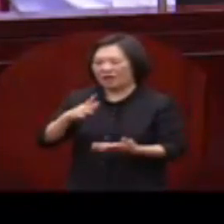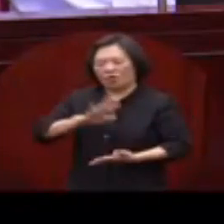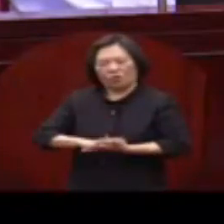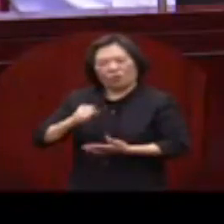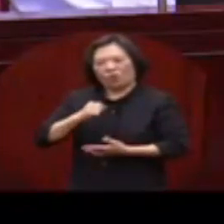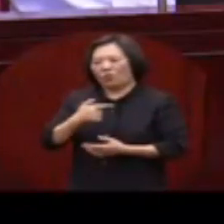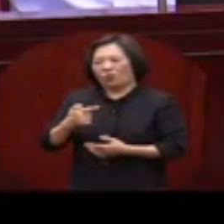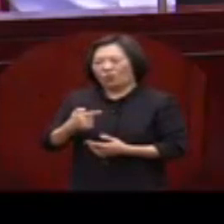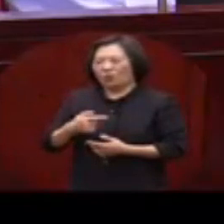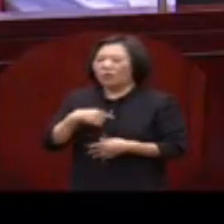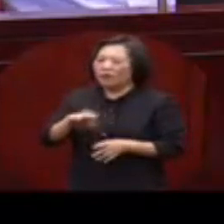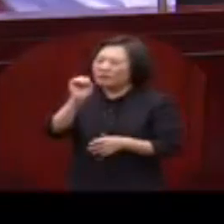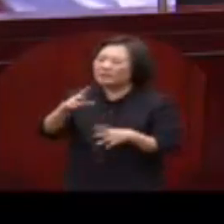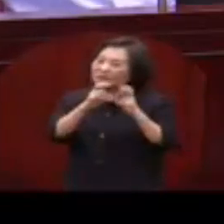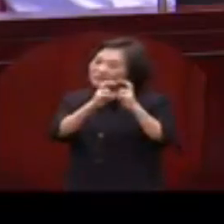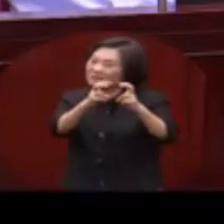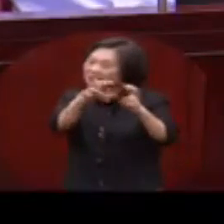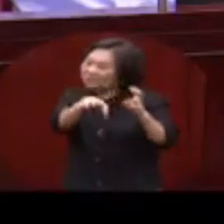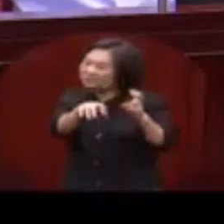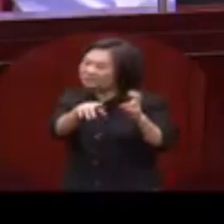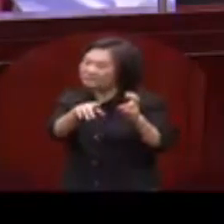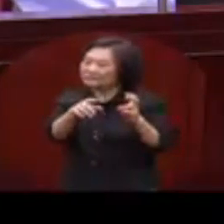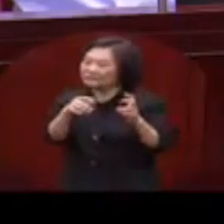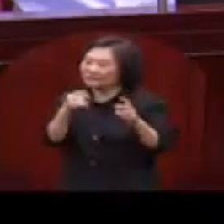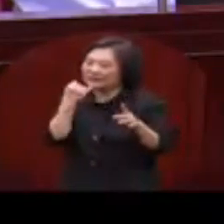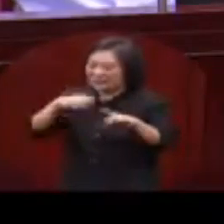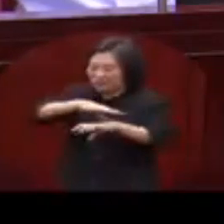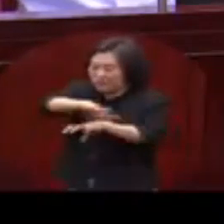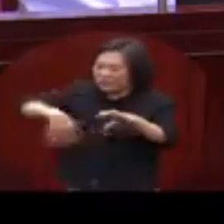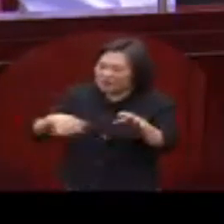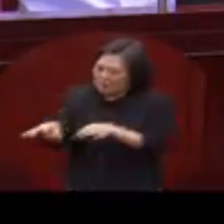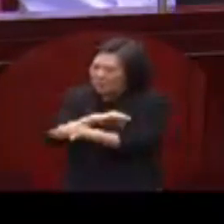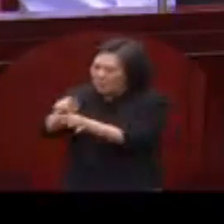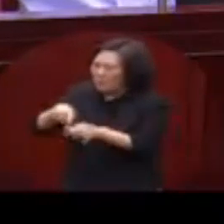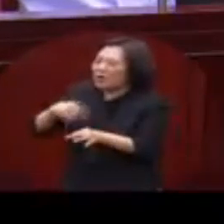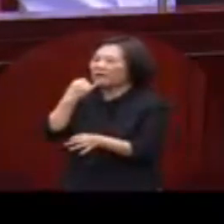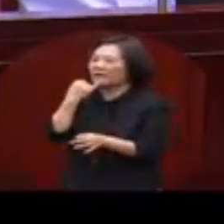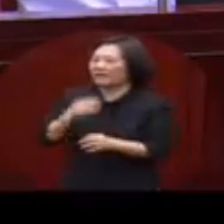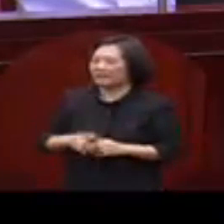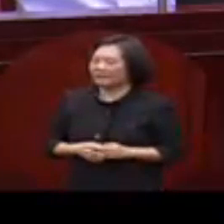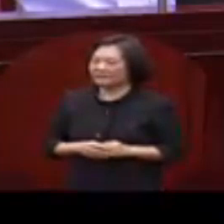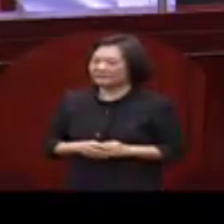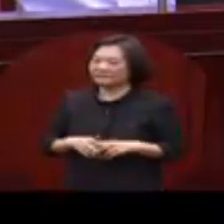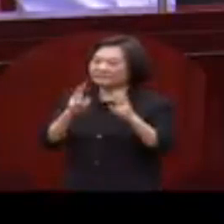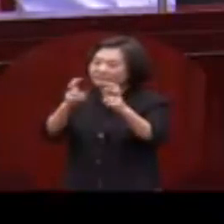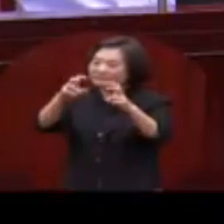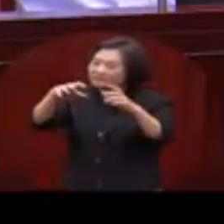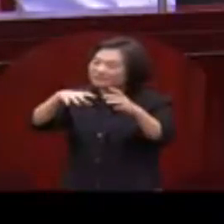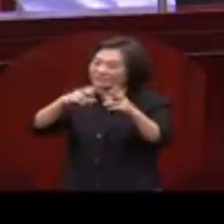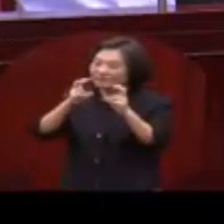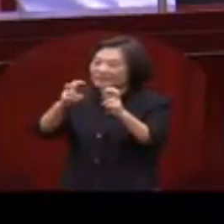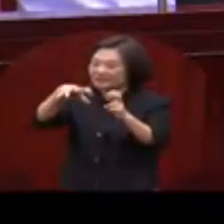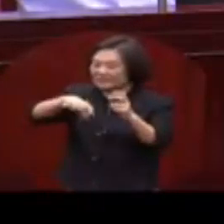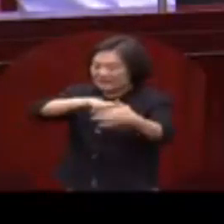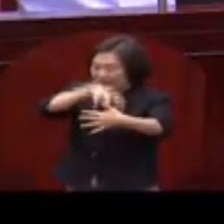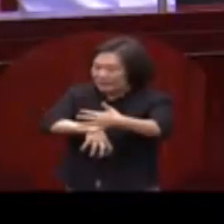的。不过后来我们要求说，捷运哦商业极大化，就是说哈、哦，里面的商业空间你知道哈、哦，可以拿出来租的都拿出来